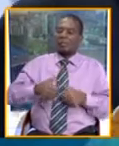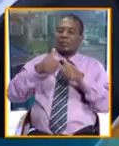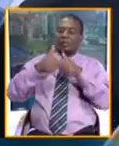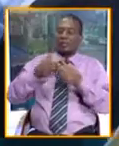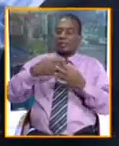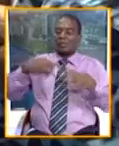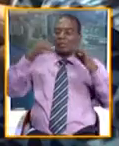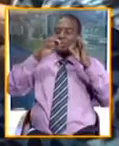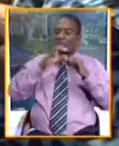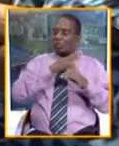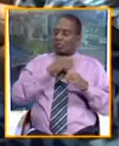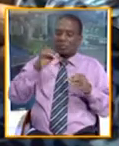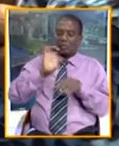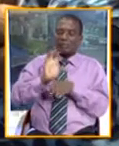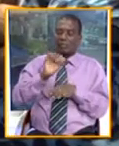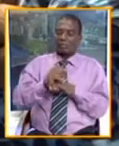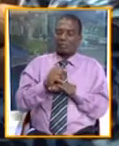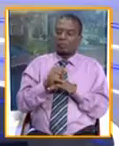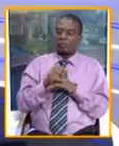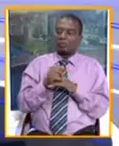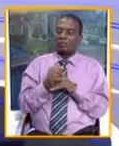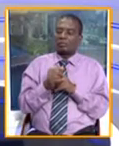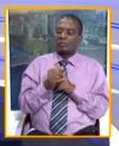national culturel de Côte d'Ivoire.